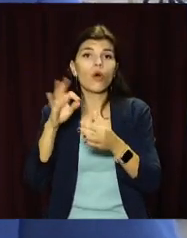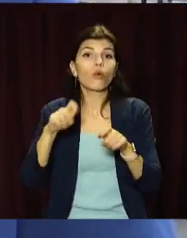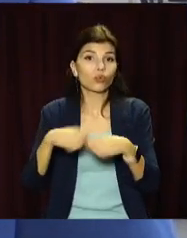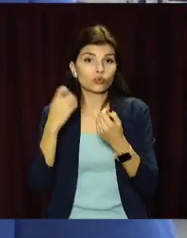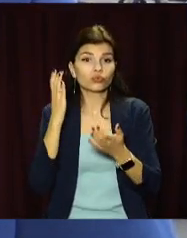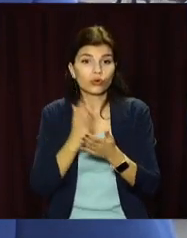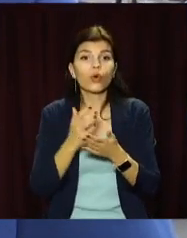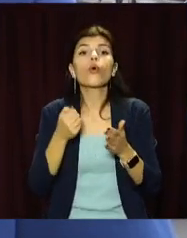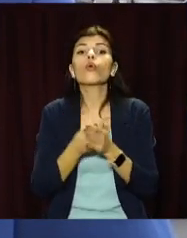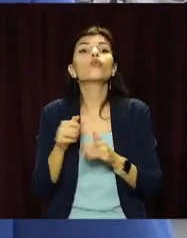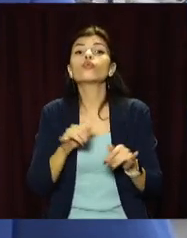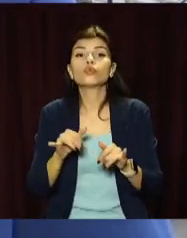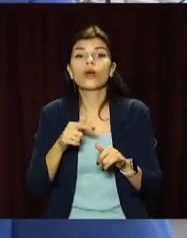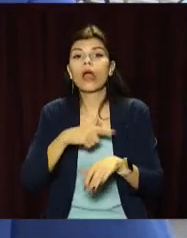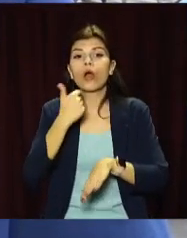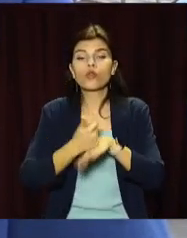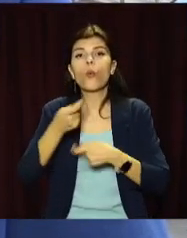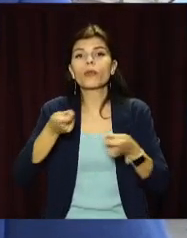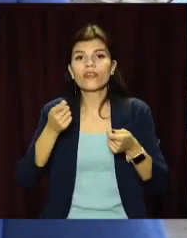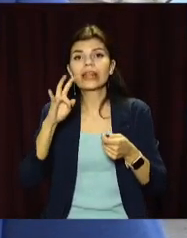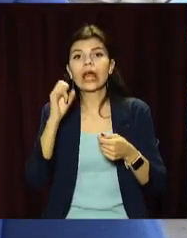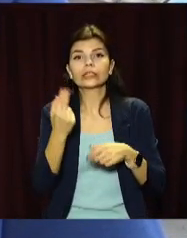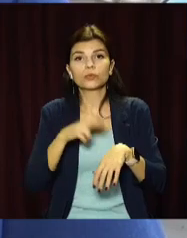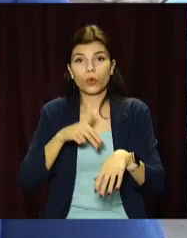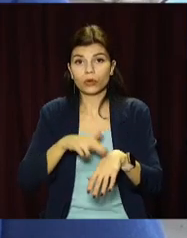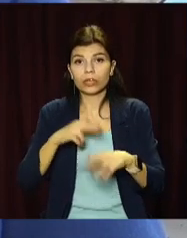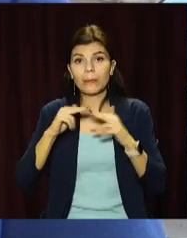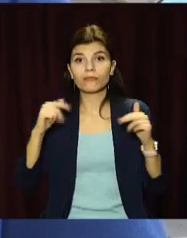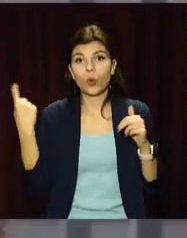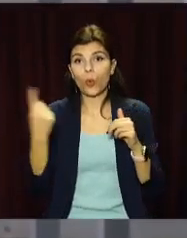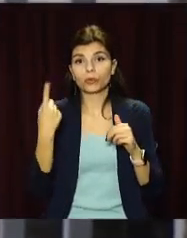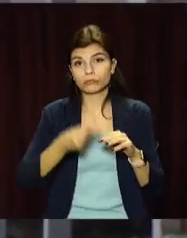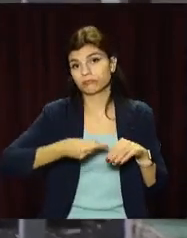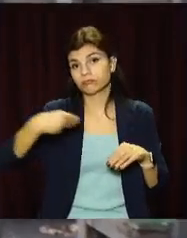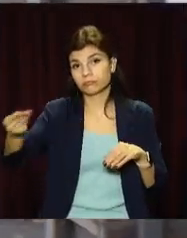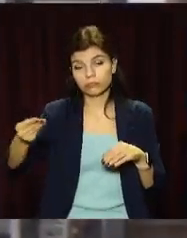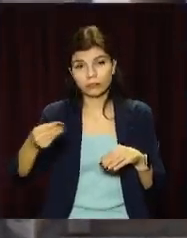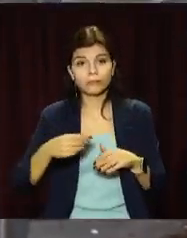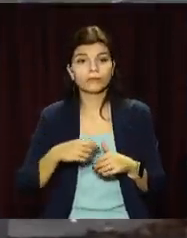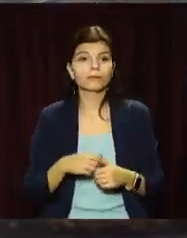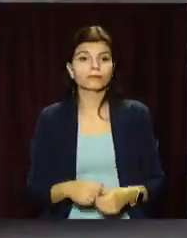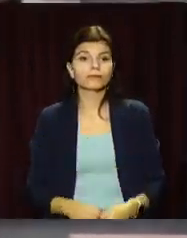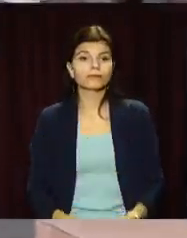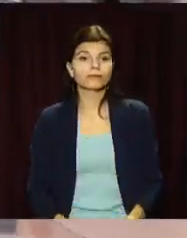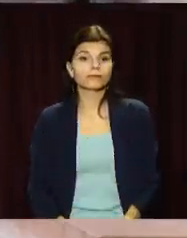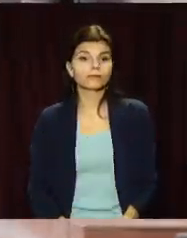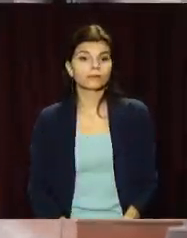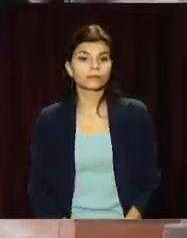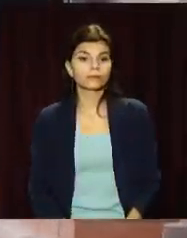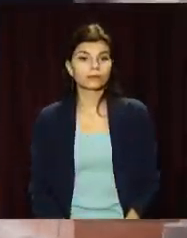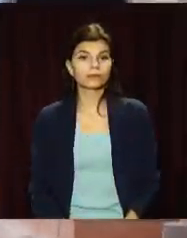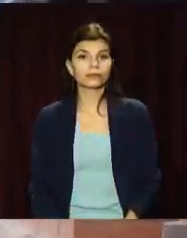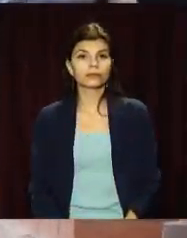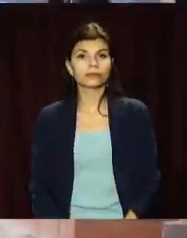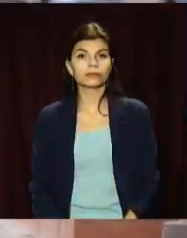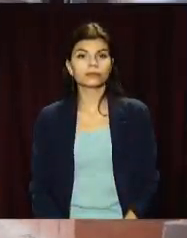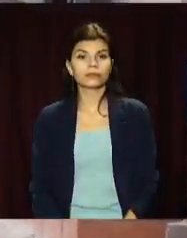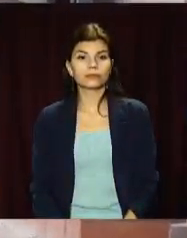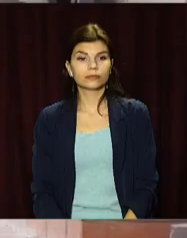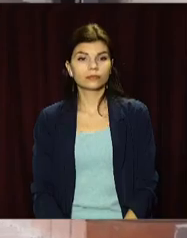до Головного управління Національної поліції Дніпропетровської області. Інна Таранець, Олександр Вернигоров, Open News,